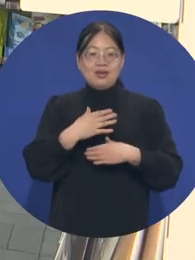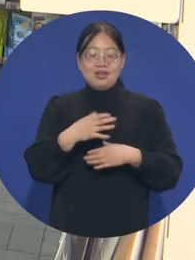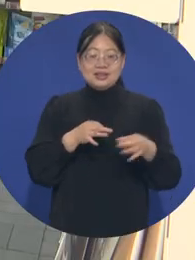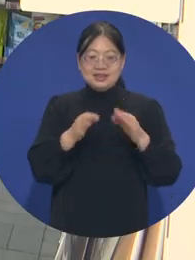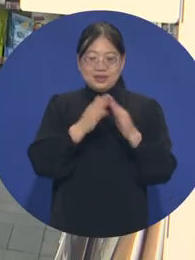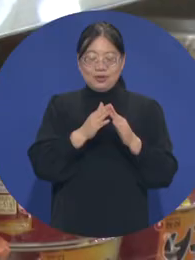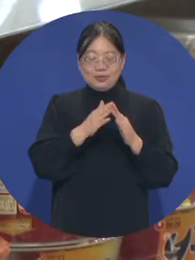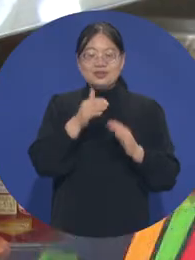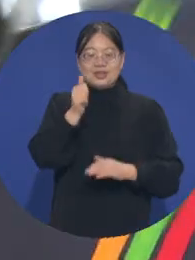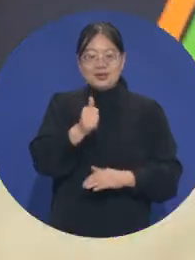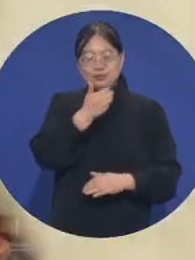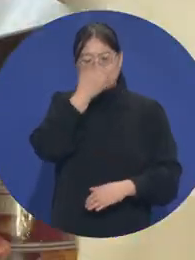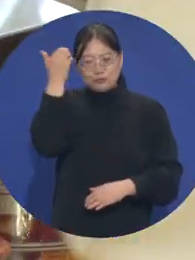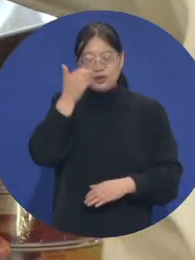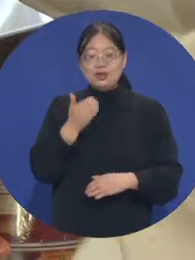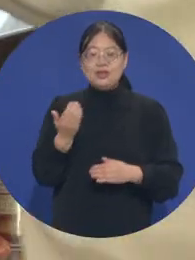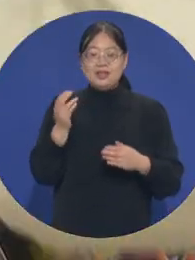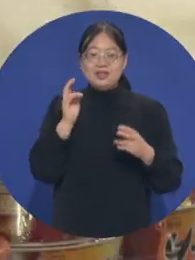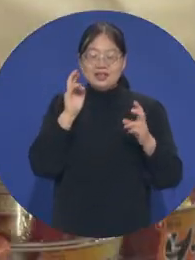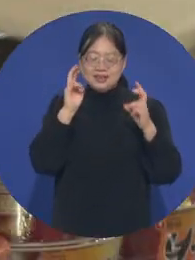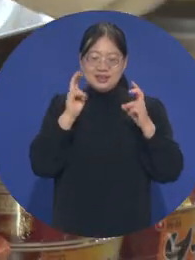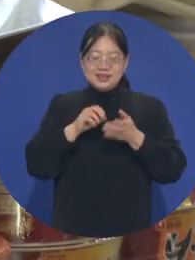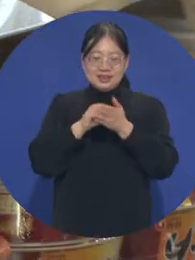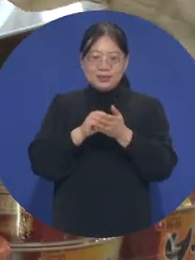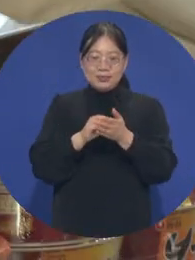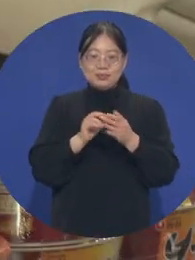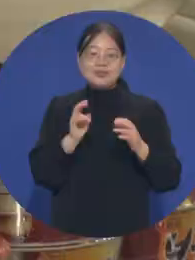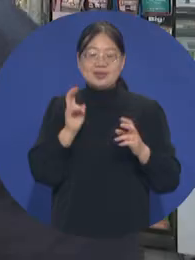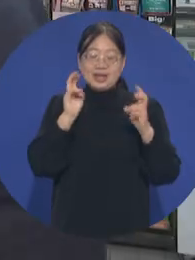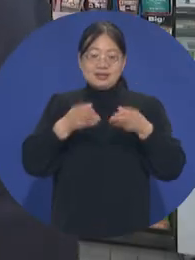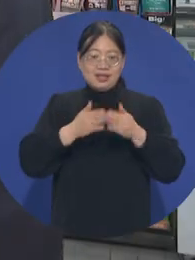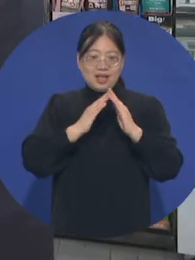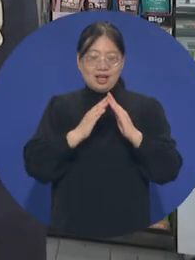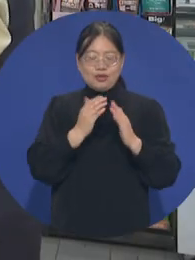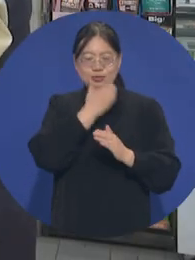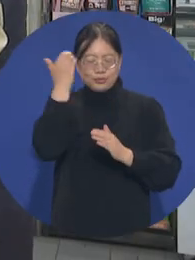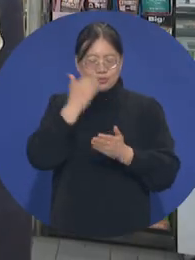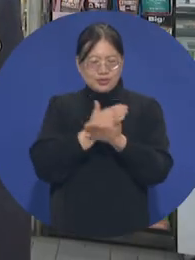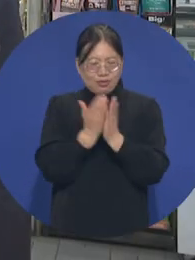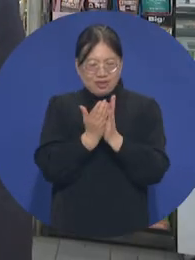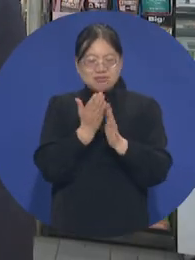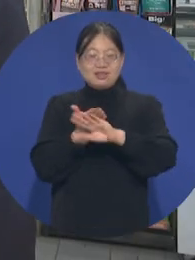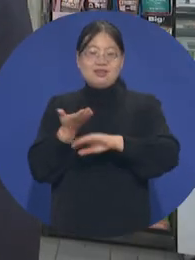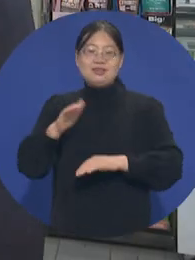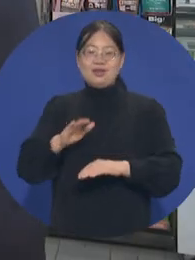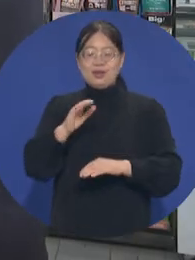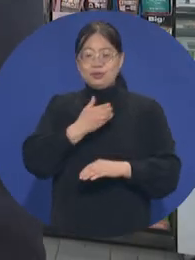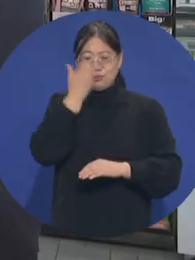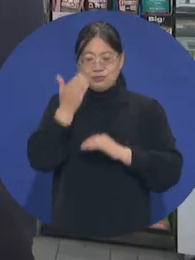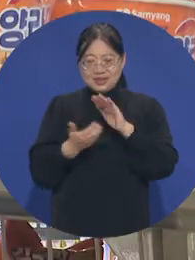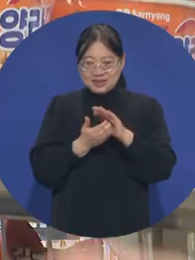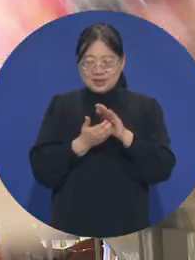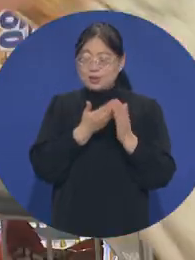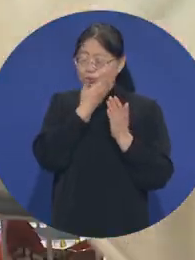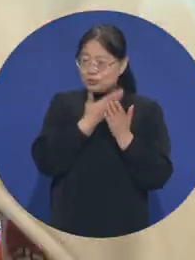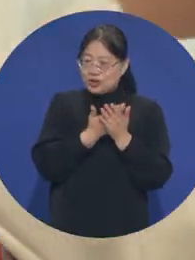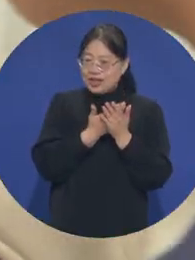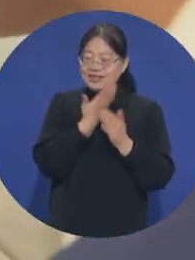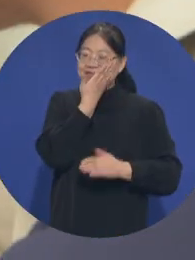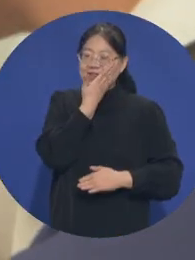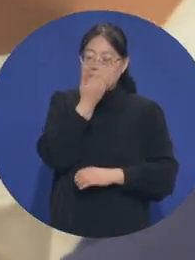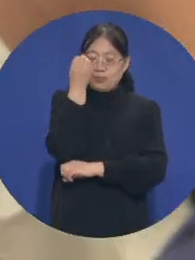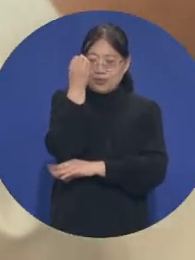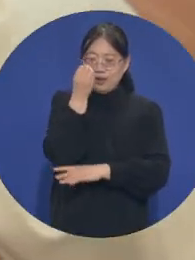편의점 점장을 꿈꾸는 청년부터 취업과 창업 등 꿈의 색깔은 모두 다르지만 꿈을 이루는 데 있어서 중요한 자양분이